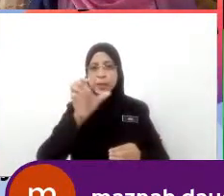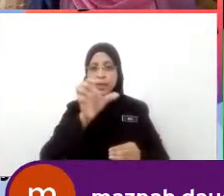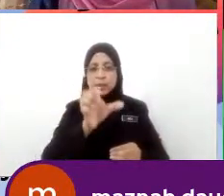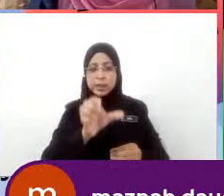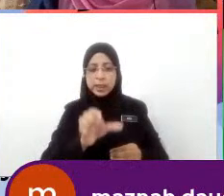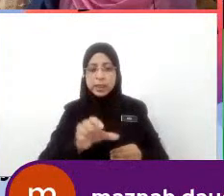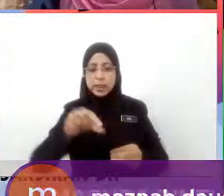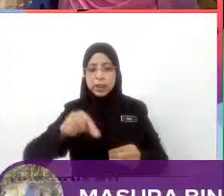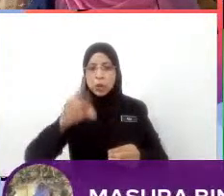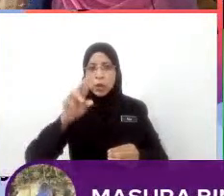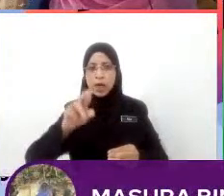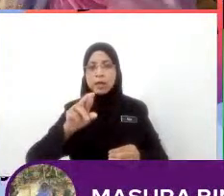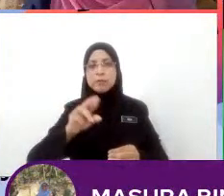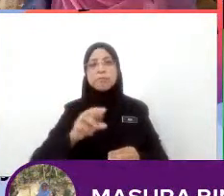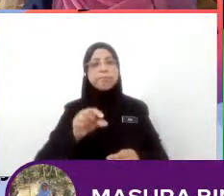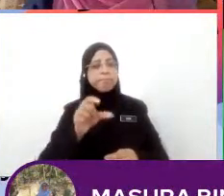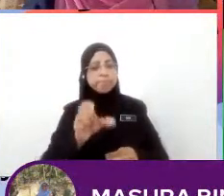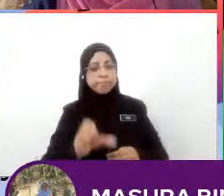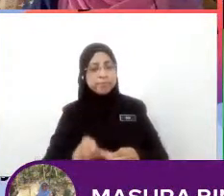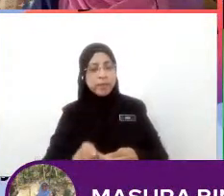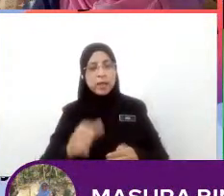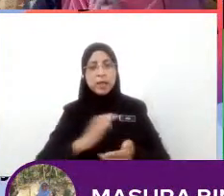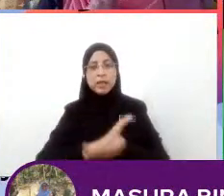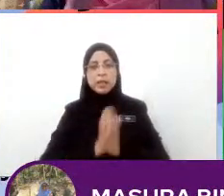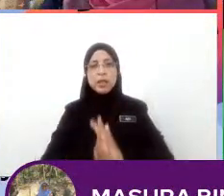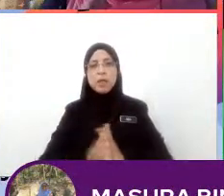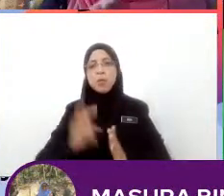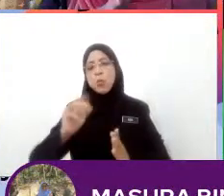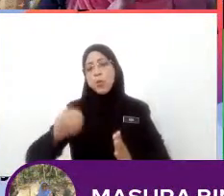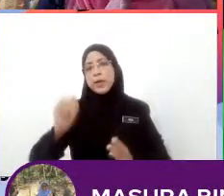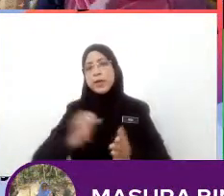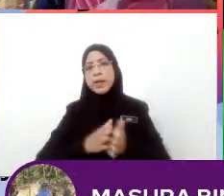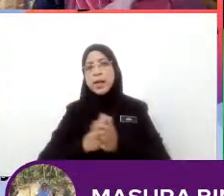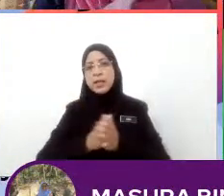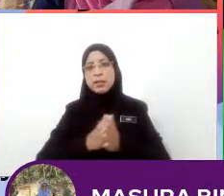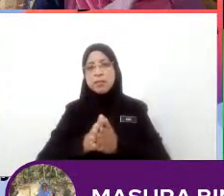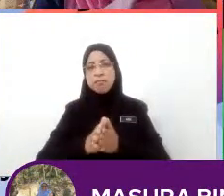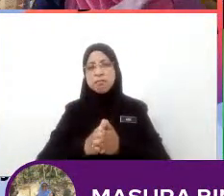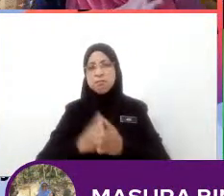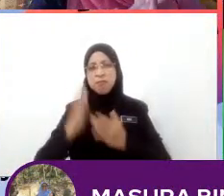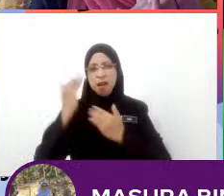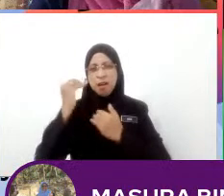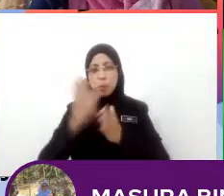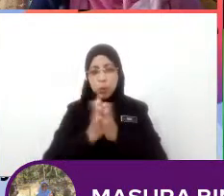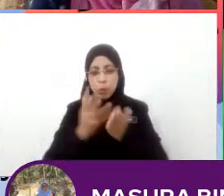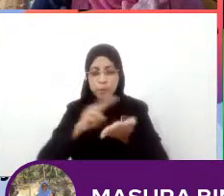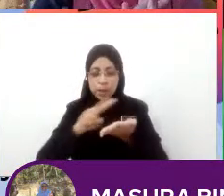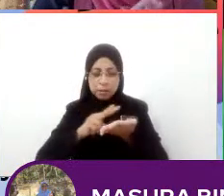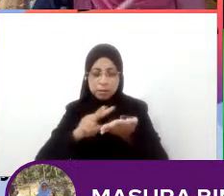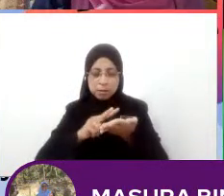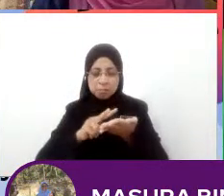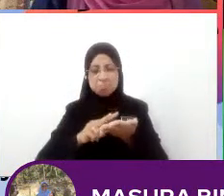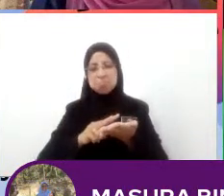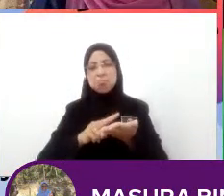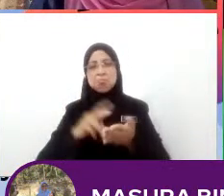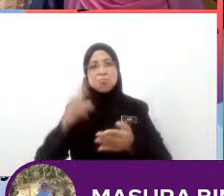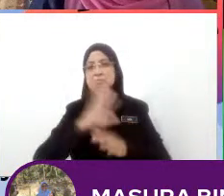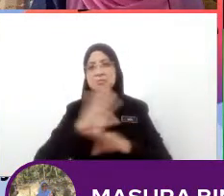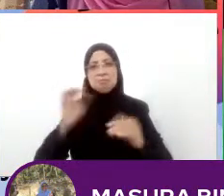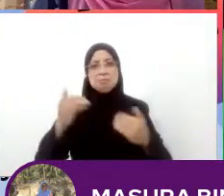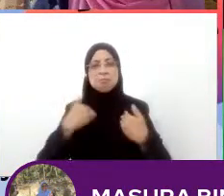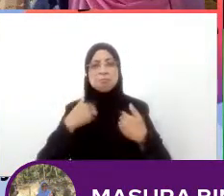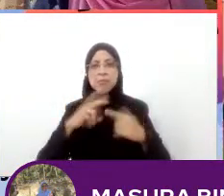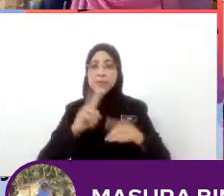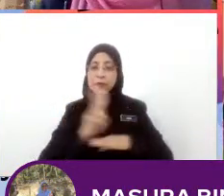Dan alhamdulillah lah murid pun lebih rajin lah. Kalau harapkan buku je diorang memang tak lah. Okay, jadi itu antara